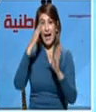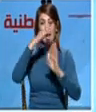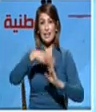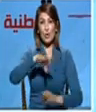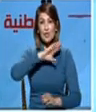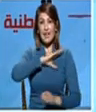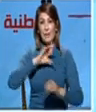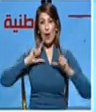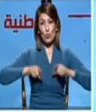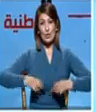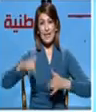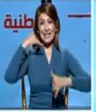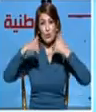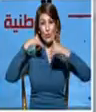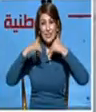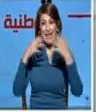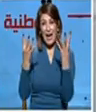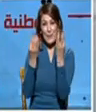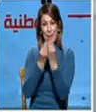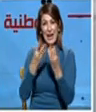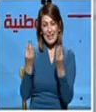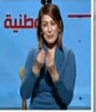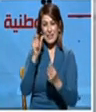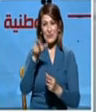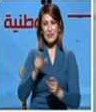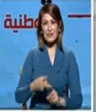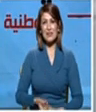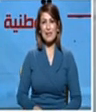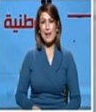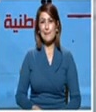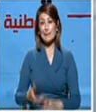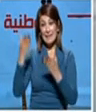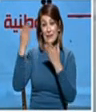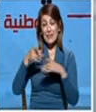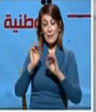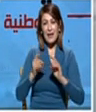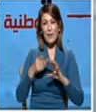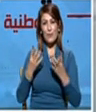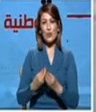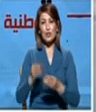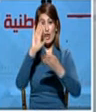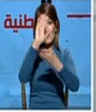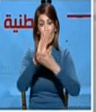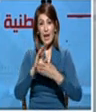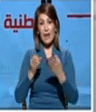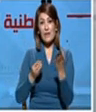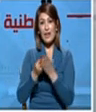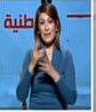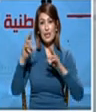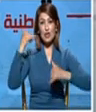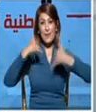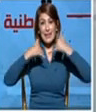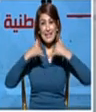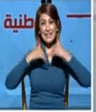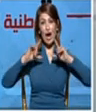ما عاش في كنفها امكانيه ما تفضلت واحنا مرحبا مرحبا بيك تفضل سيد احمد بن حسين المكلف بالاعلام بوزاره تكنولوجيا الاتصالات